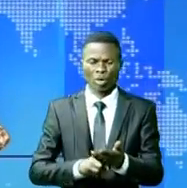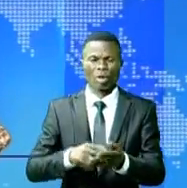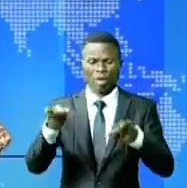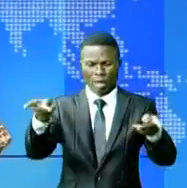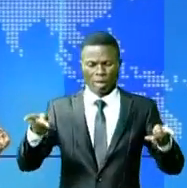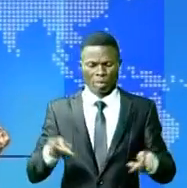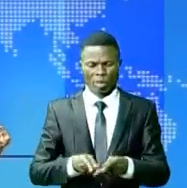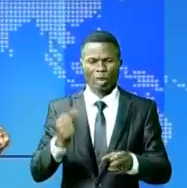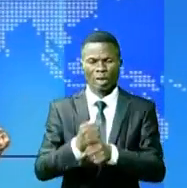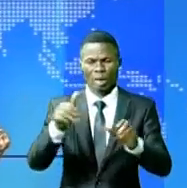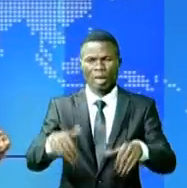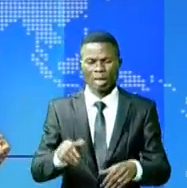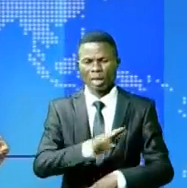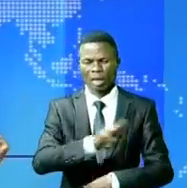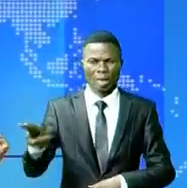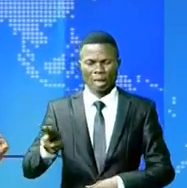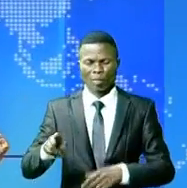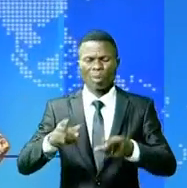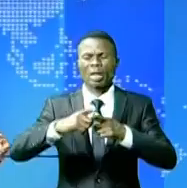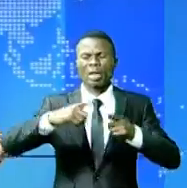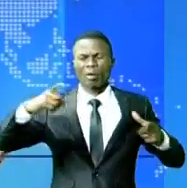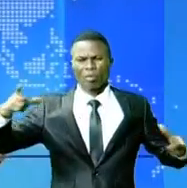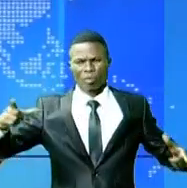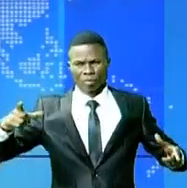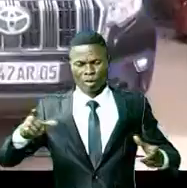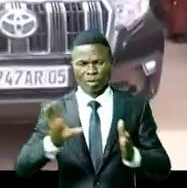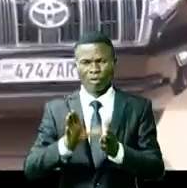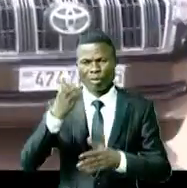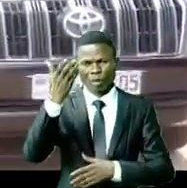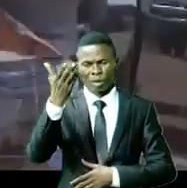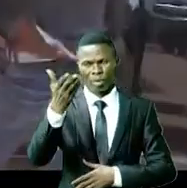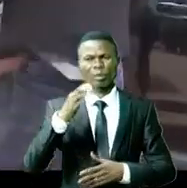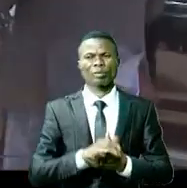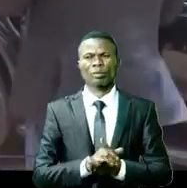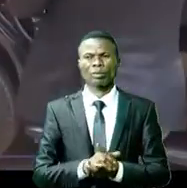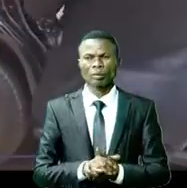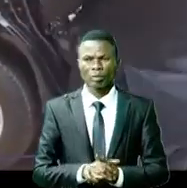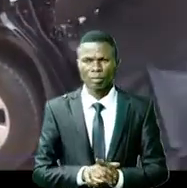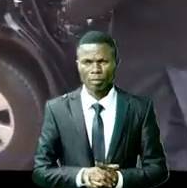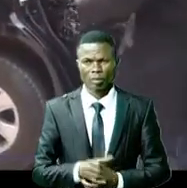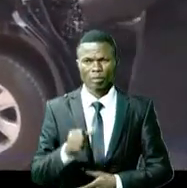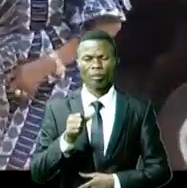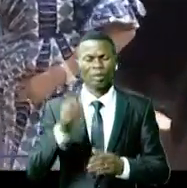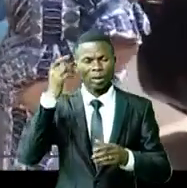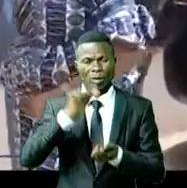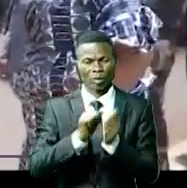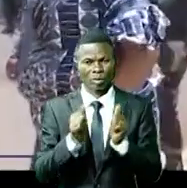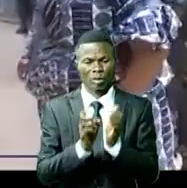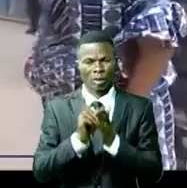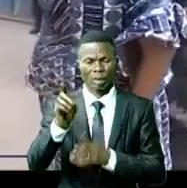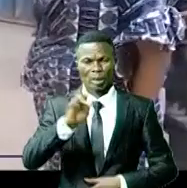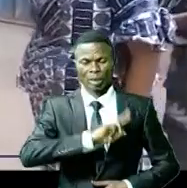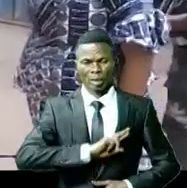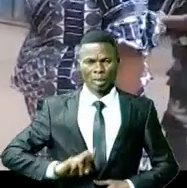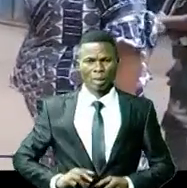ferme évaluée à 2000 hectares. Jojo Ndibou pour le commentaire. L'armée comme levier dans le développement, la RDC